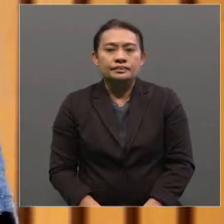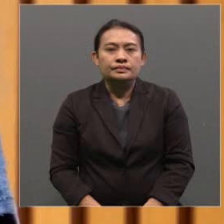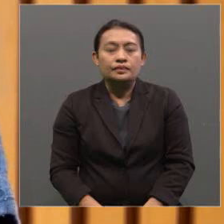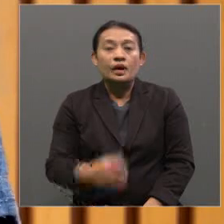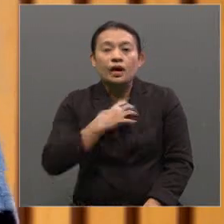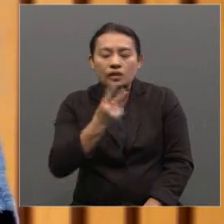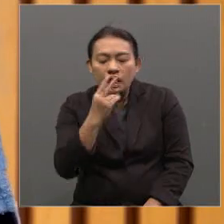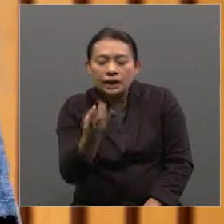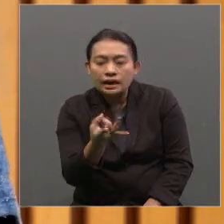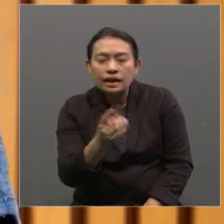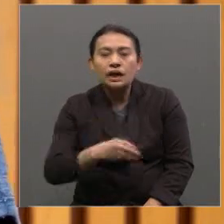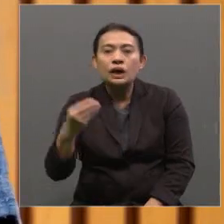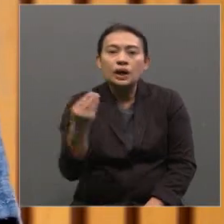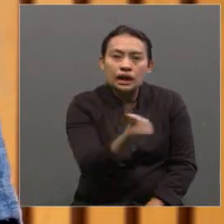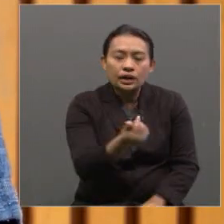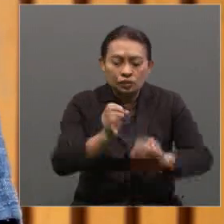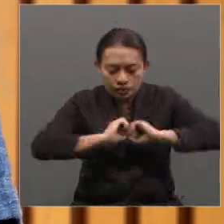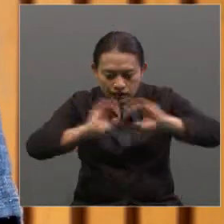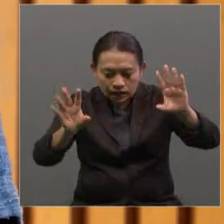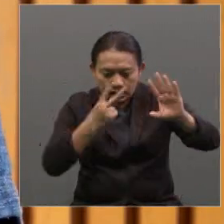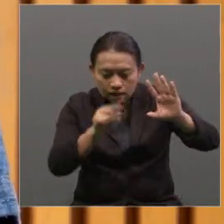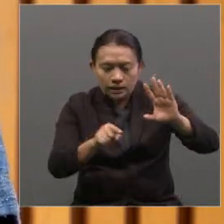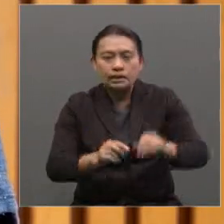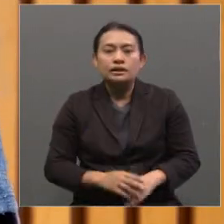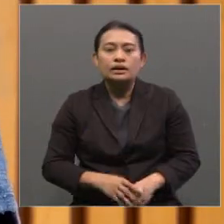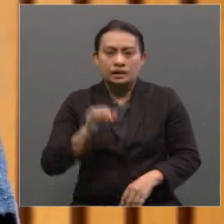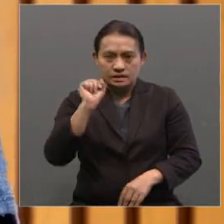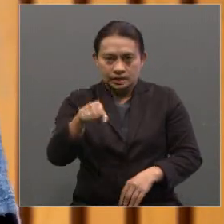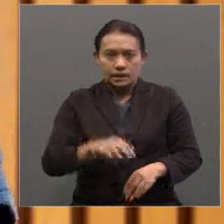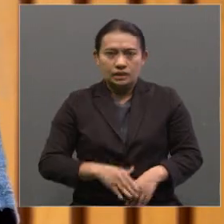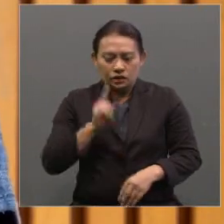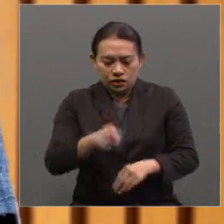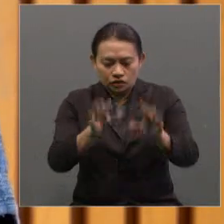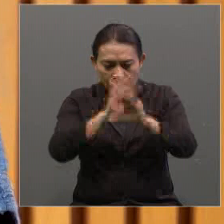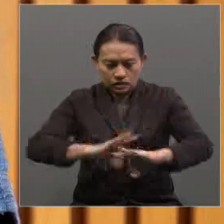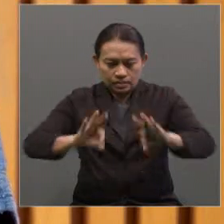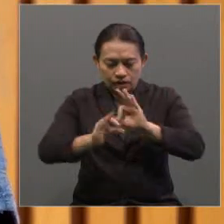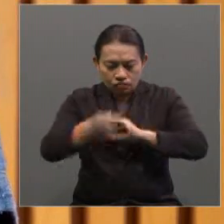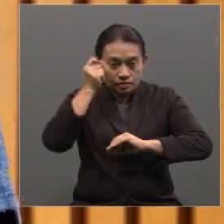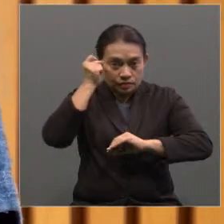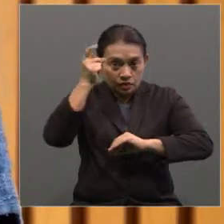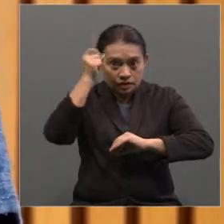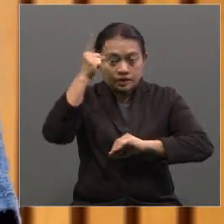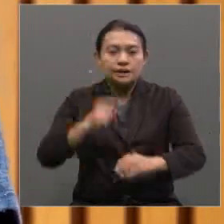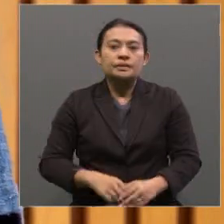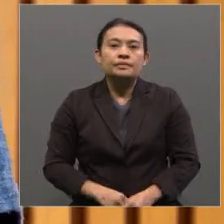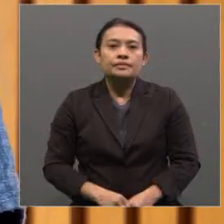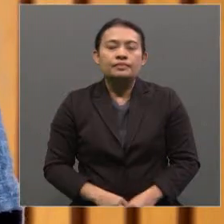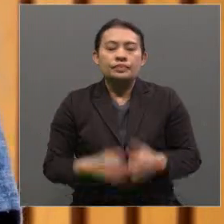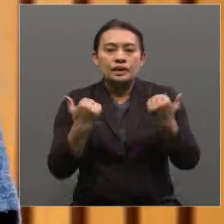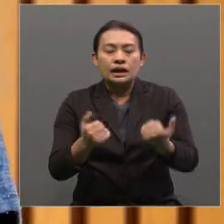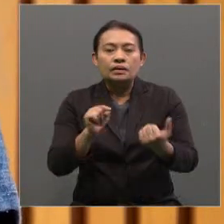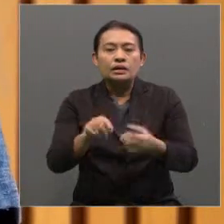เห็นอะไรเร็วและเป็นรูปธรรมไหมเป็นซึ่งก็ต้องเข้าใจเขาเพราะเขาเติบโตมาในยุคที่การเข้าถึงเซอร์